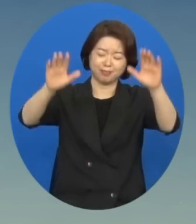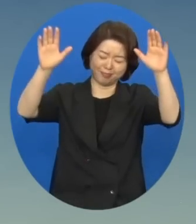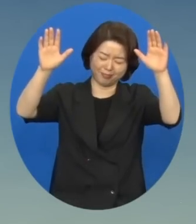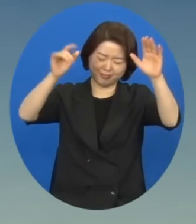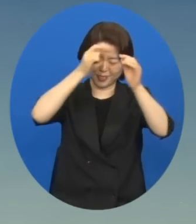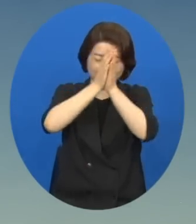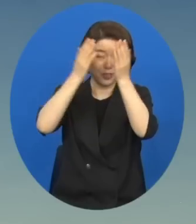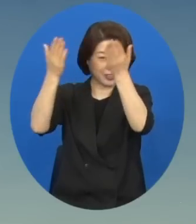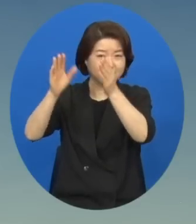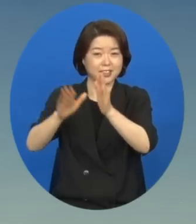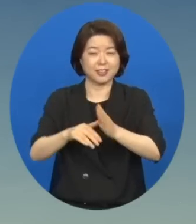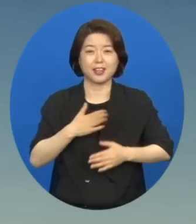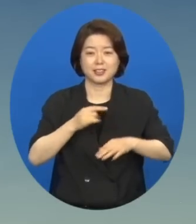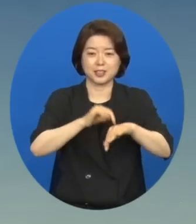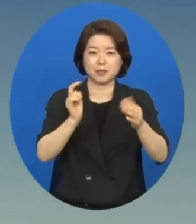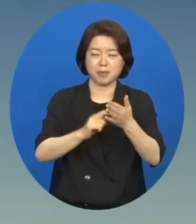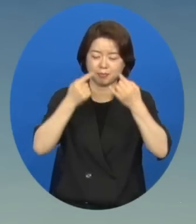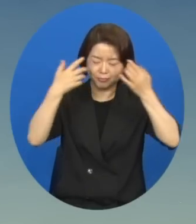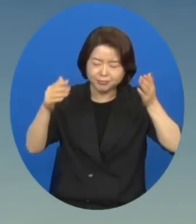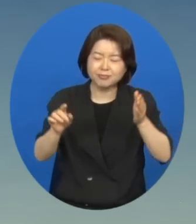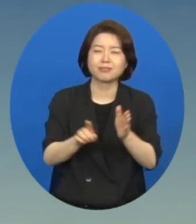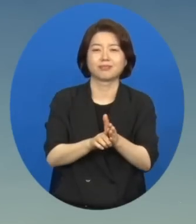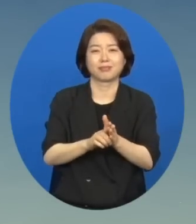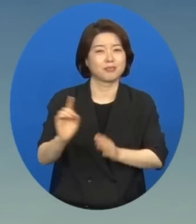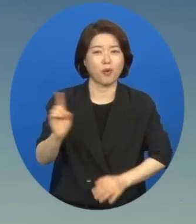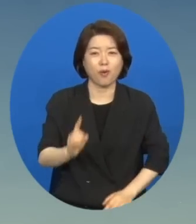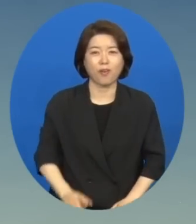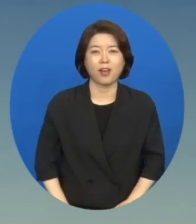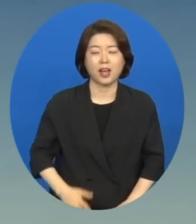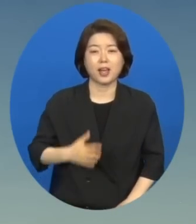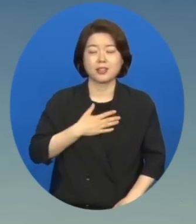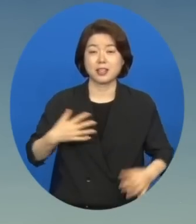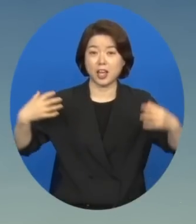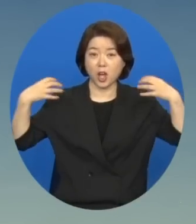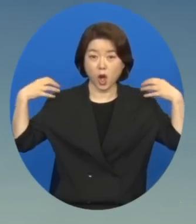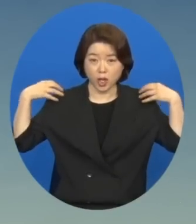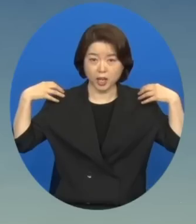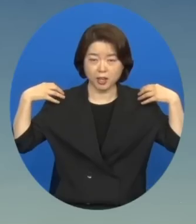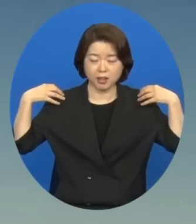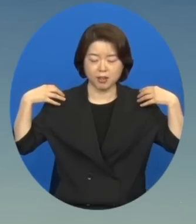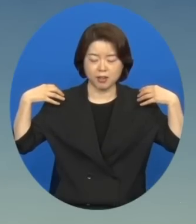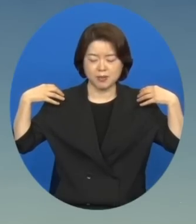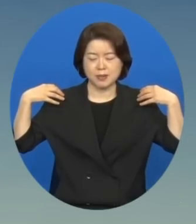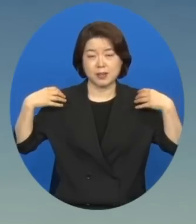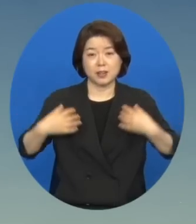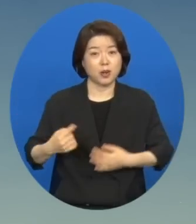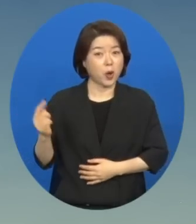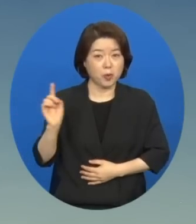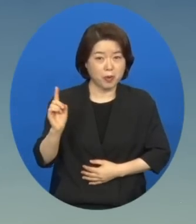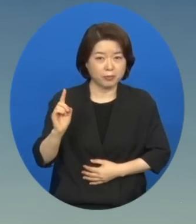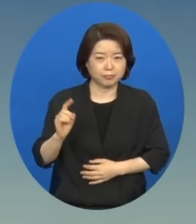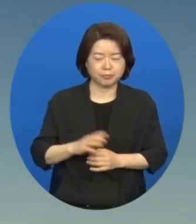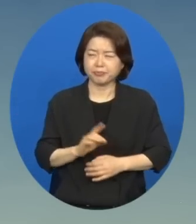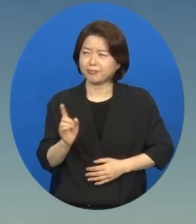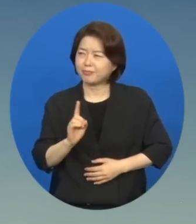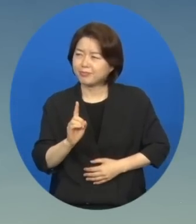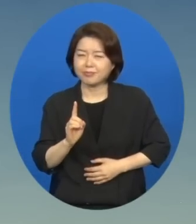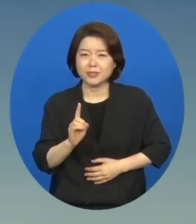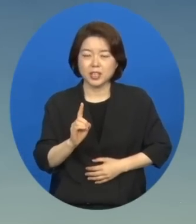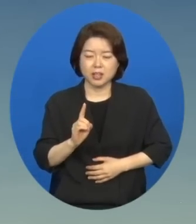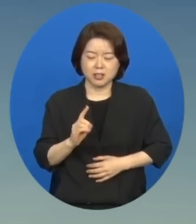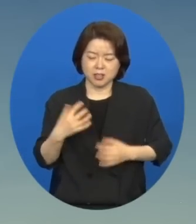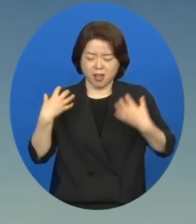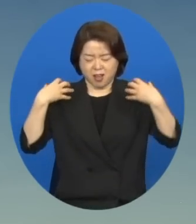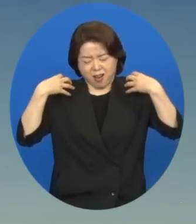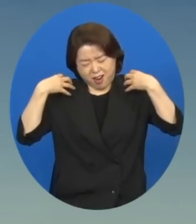기도하는데 제 마음에 확신이 들기를, 이 제 어깨에 이렇게 드리워져 있던 어떤 멍에 같은